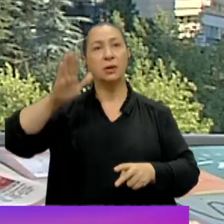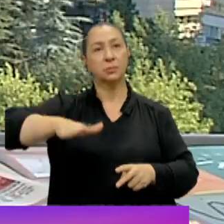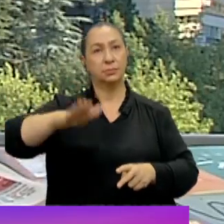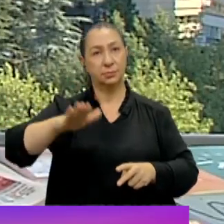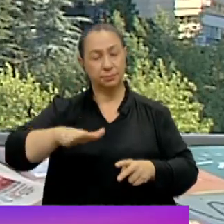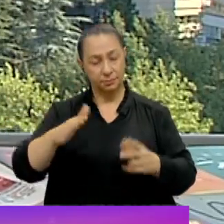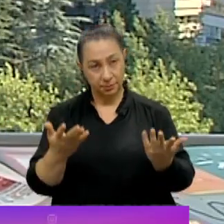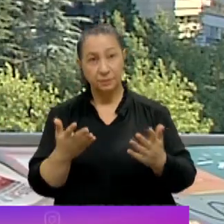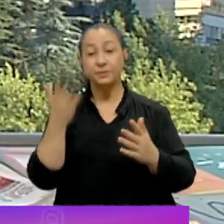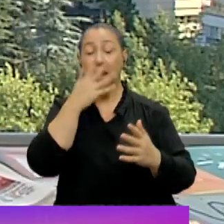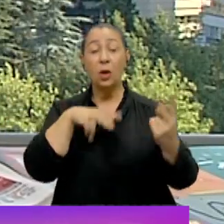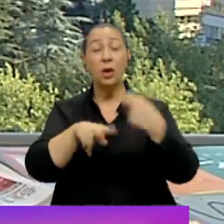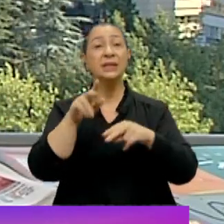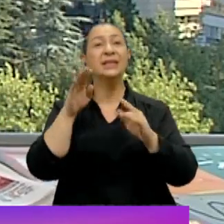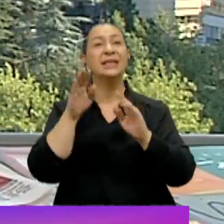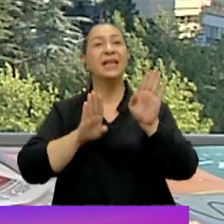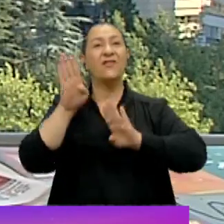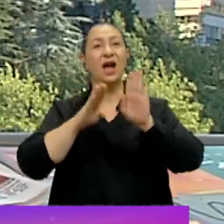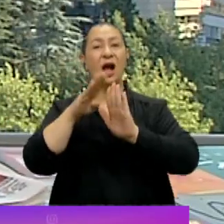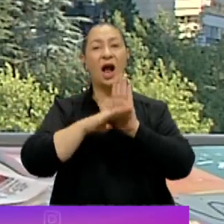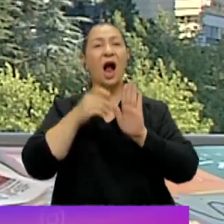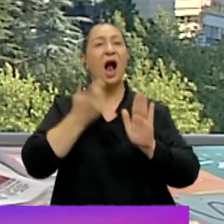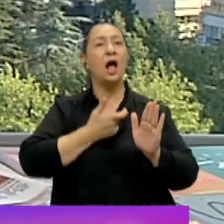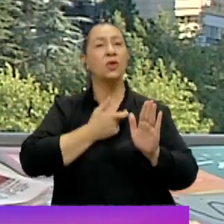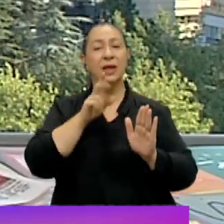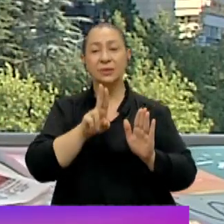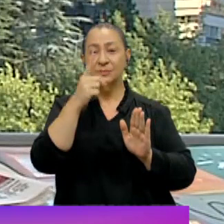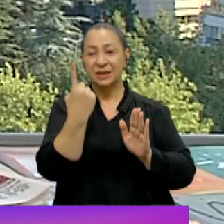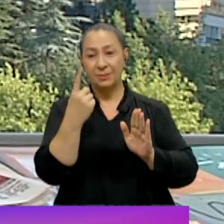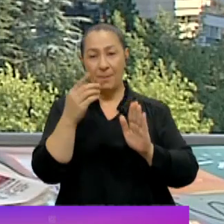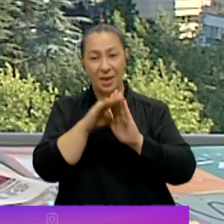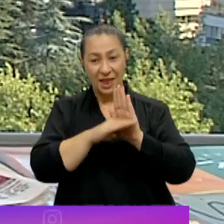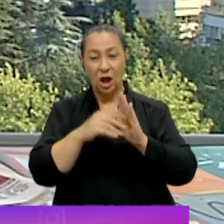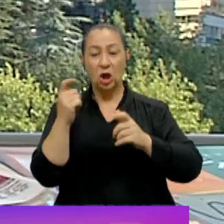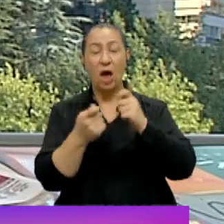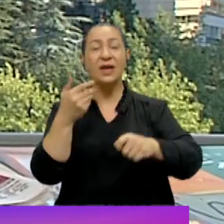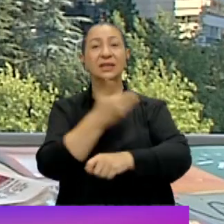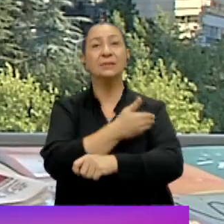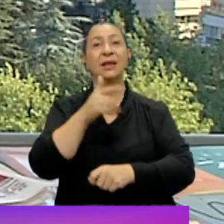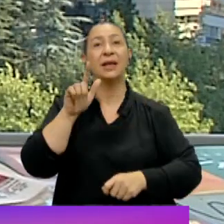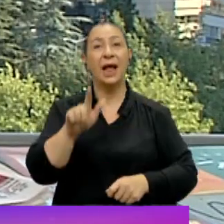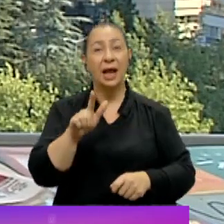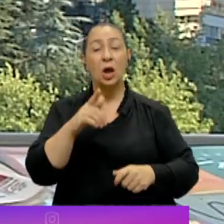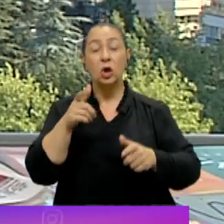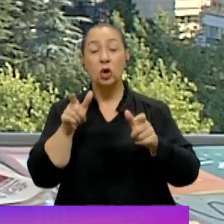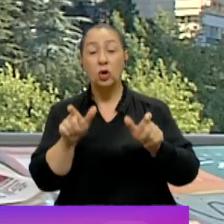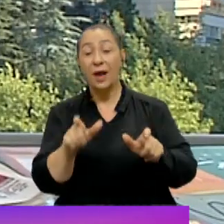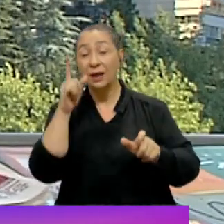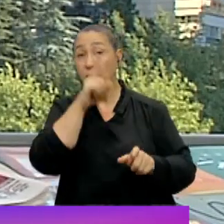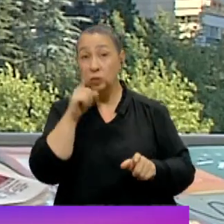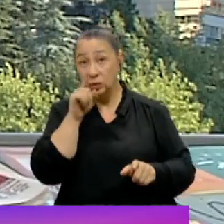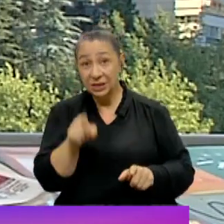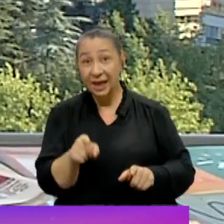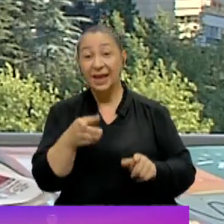durdurulmuştur. Karayolları Trafik Kanunu'nun 71. maddesi G bendindeki görev ve hizmet gerekleri ve güvenlik